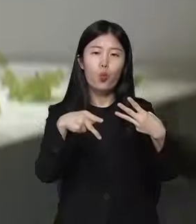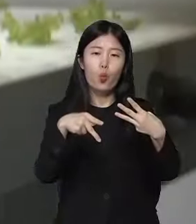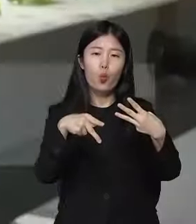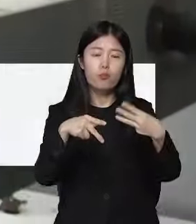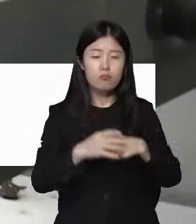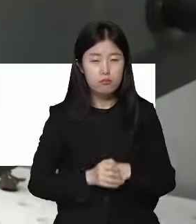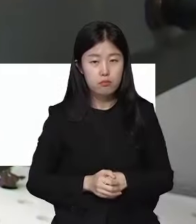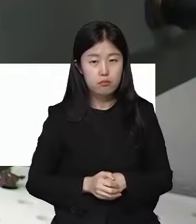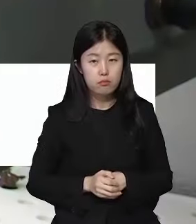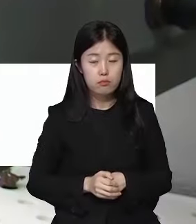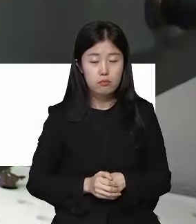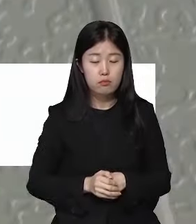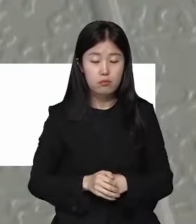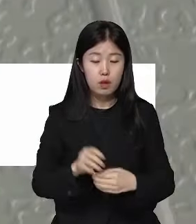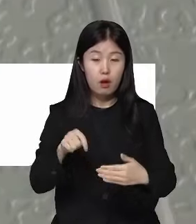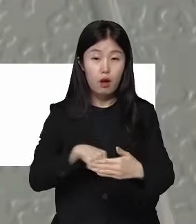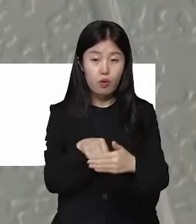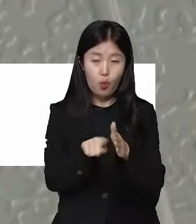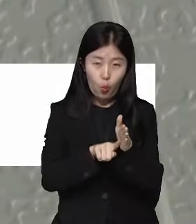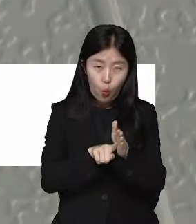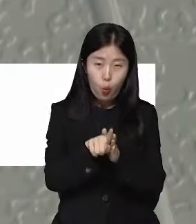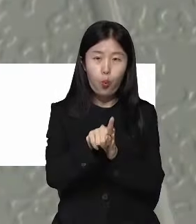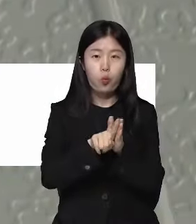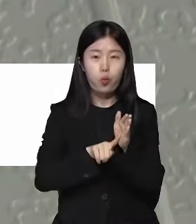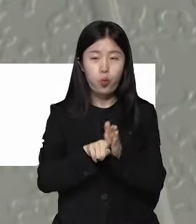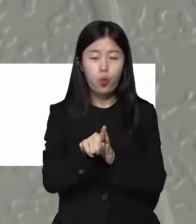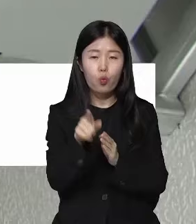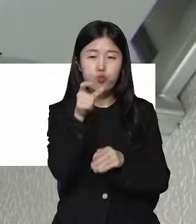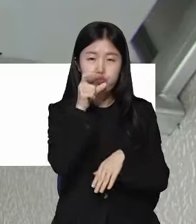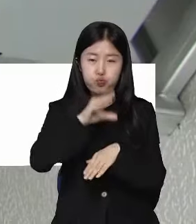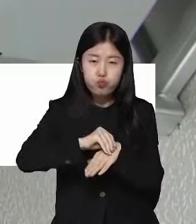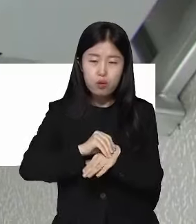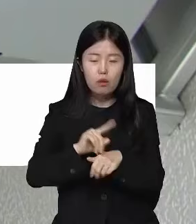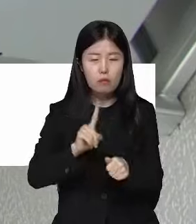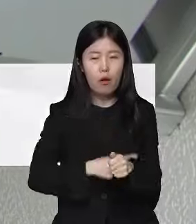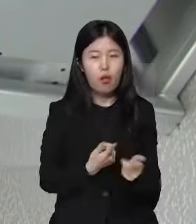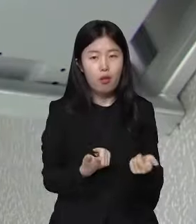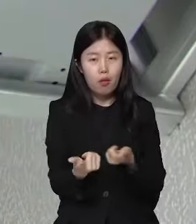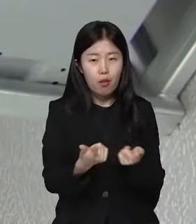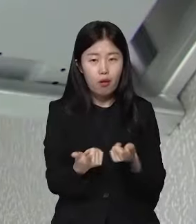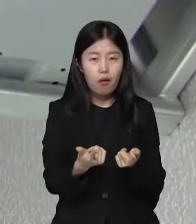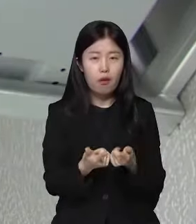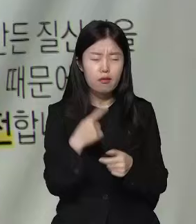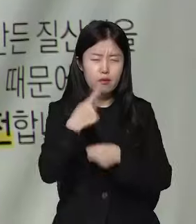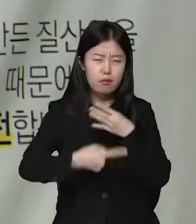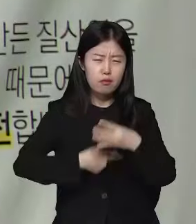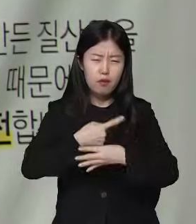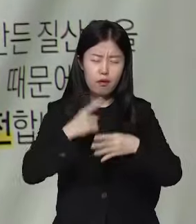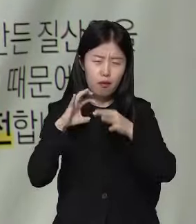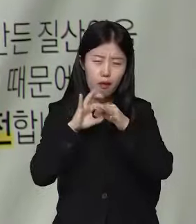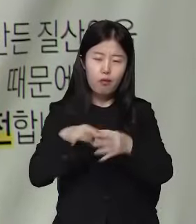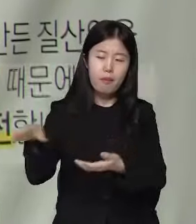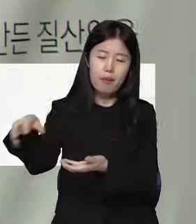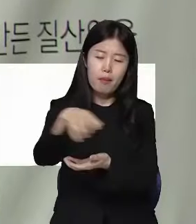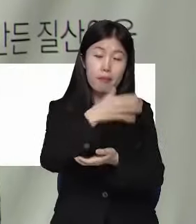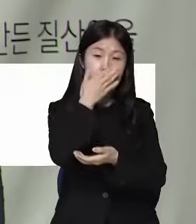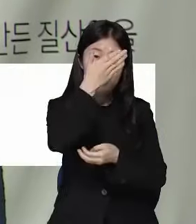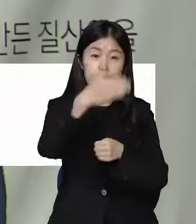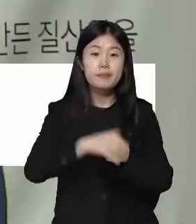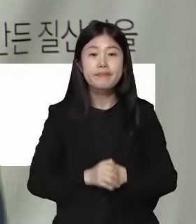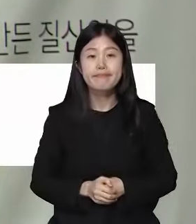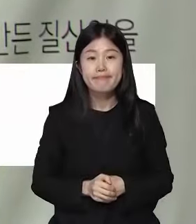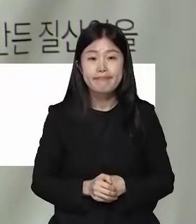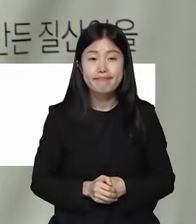실내 온도와 습도가 자동으로 조절되기 때문에 사계절 내내 안정적인 생산이 가능합니다. 물류 유통의